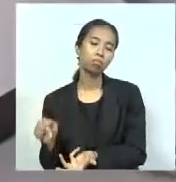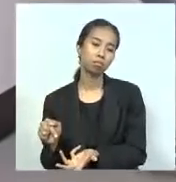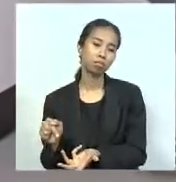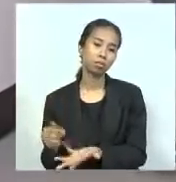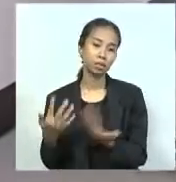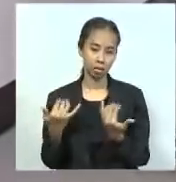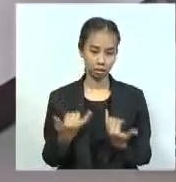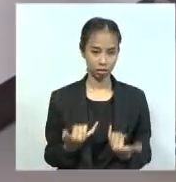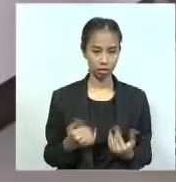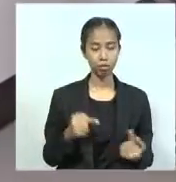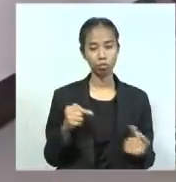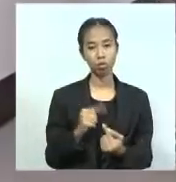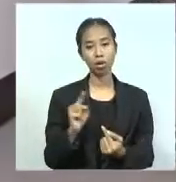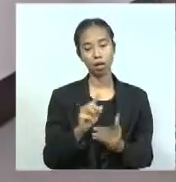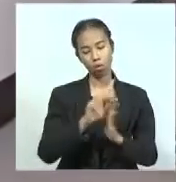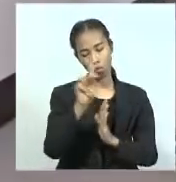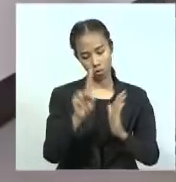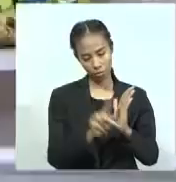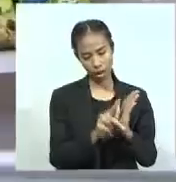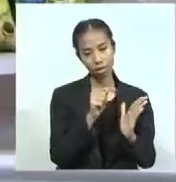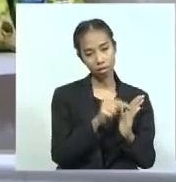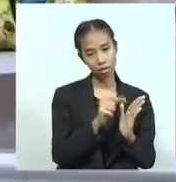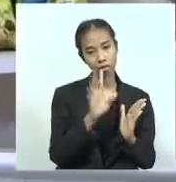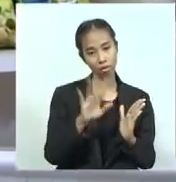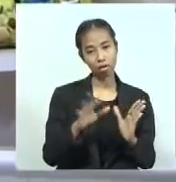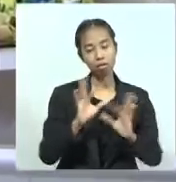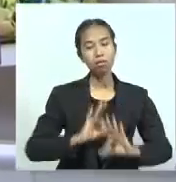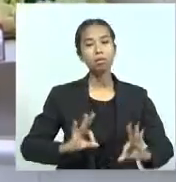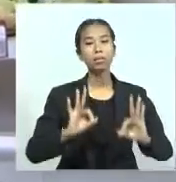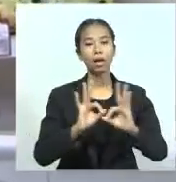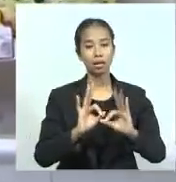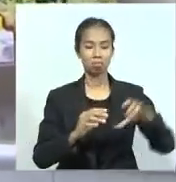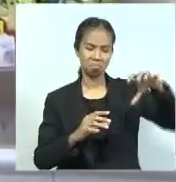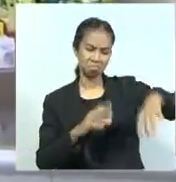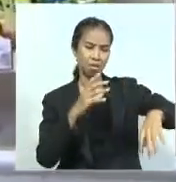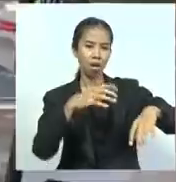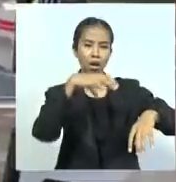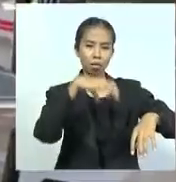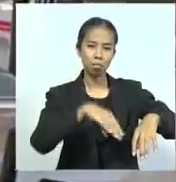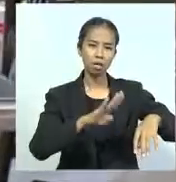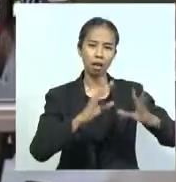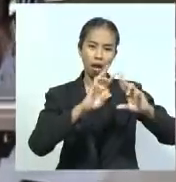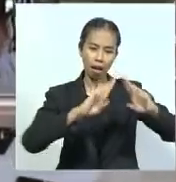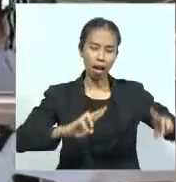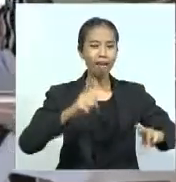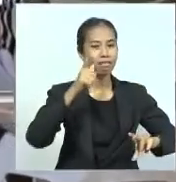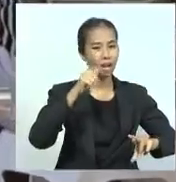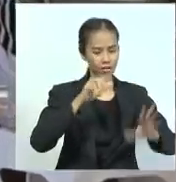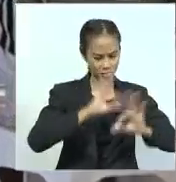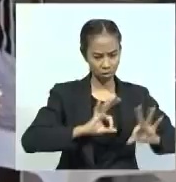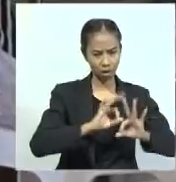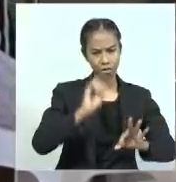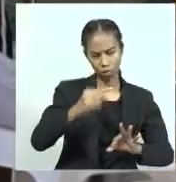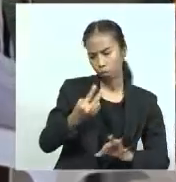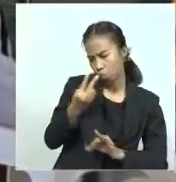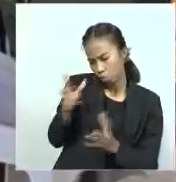ซึ่งการทำธุรกิจนอกเหนือจากเรื่องกฎหมายแล้วก็มองว่าผู้ประกอบการรายใหญ่เนี่ยแหละค่ะที่จะต้องเป็นคนที่คำนึงถึงจริยธรรม